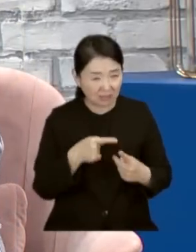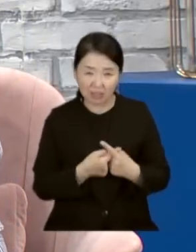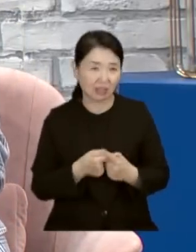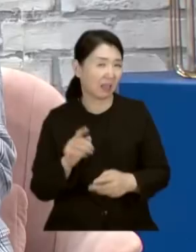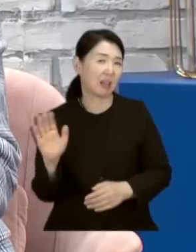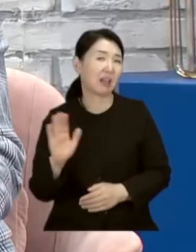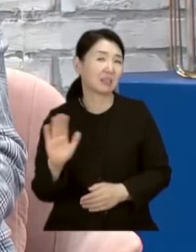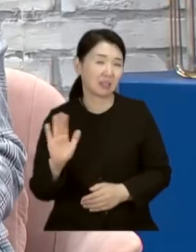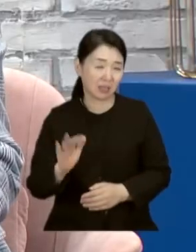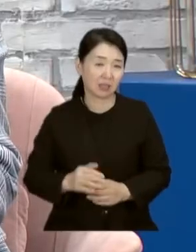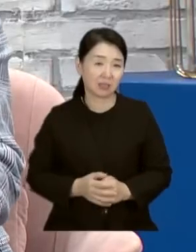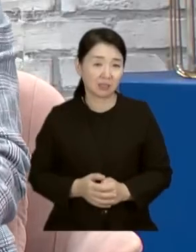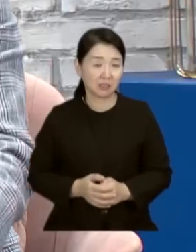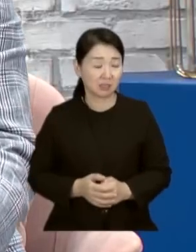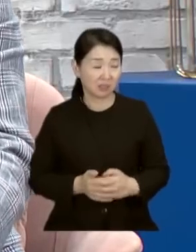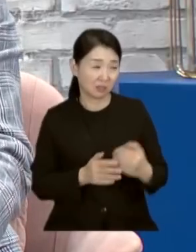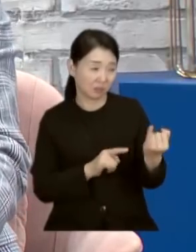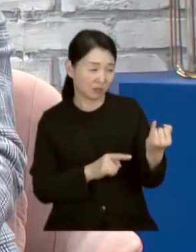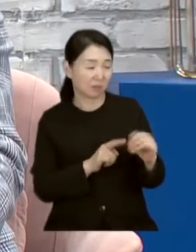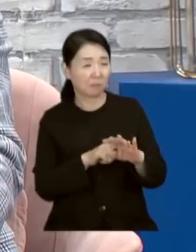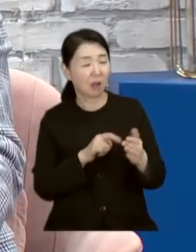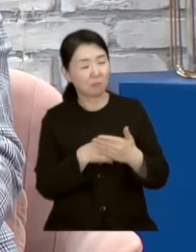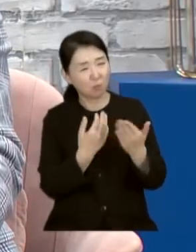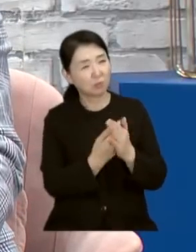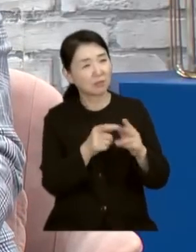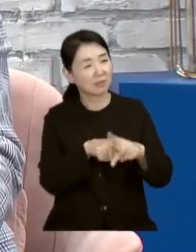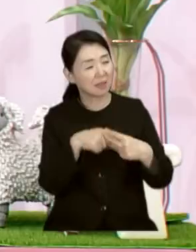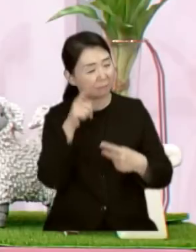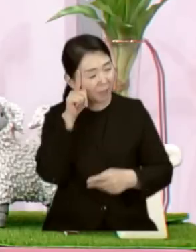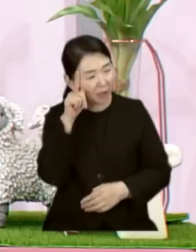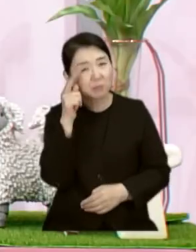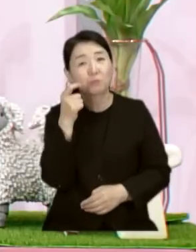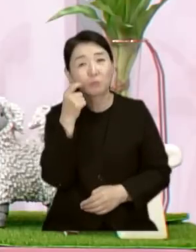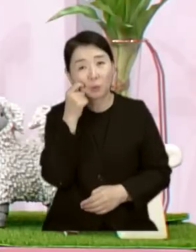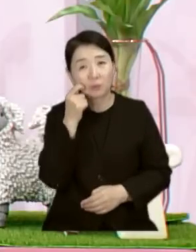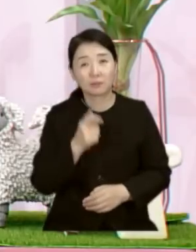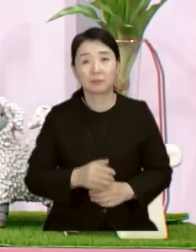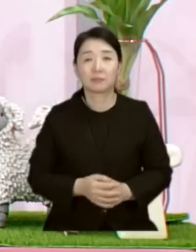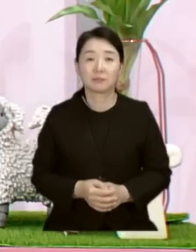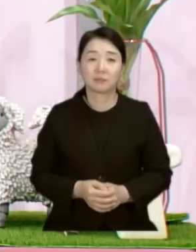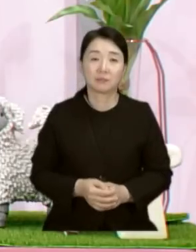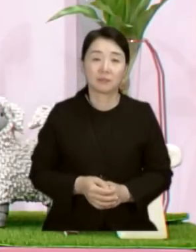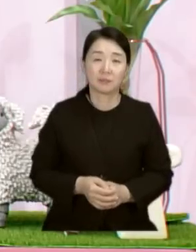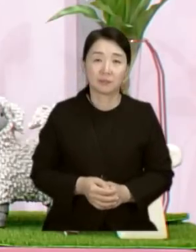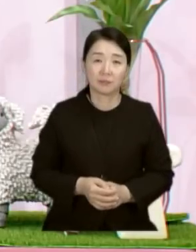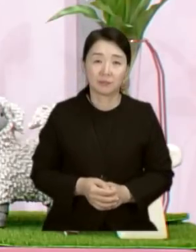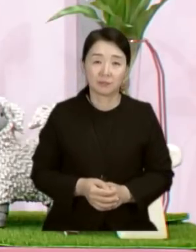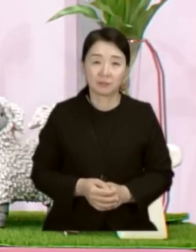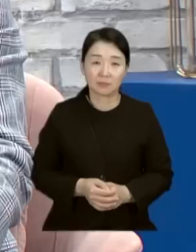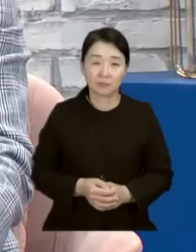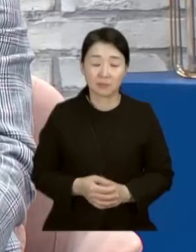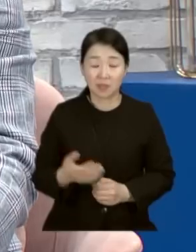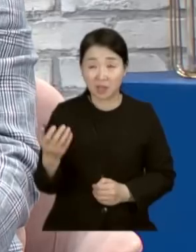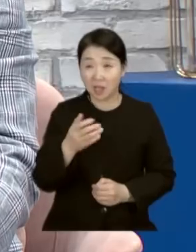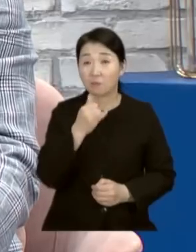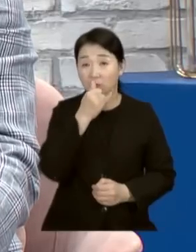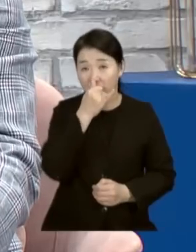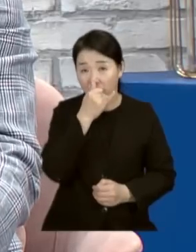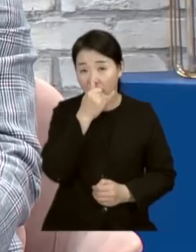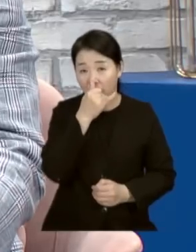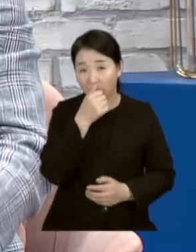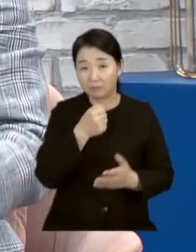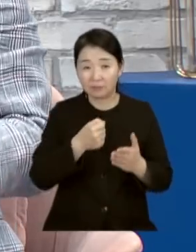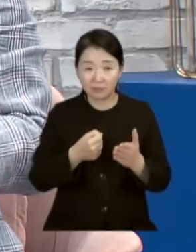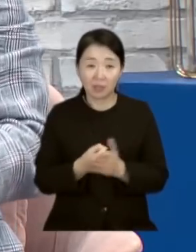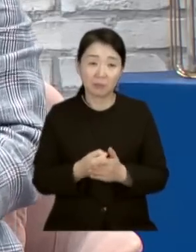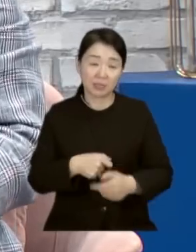이지연 집사님 우리가 그 심정을 어떻게 하겠어요. 근데 그렇죠. 이미 두 번의 그 아픔이 있지만